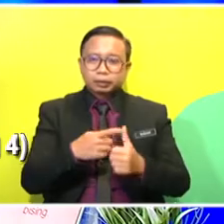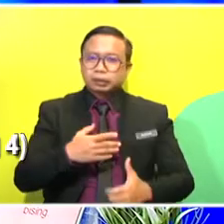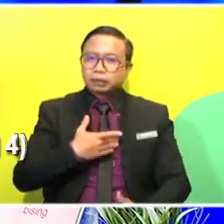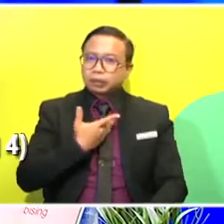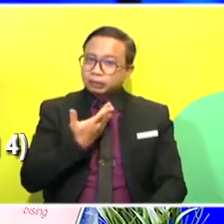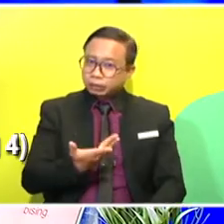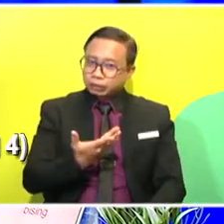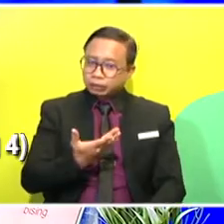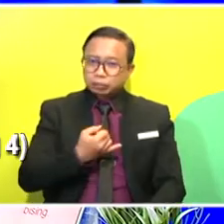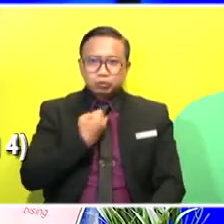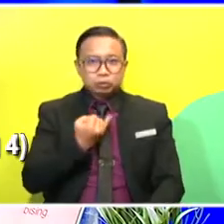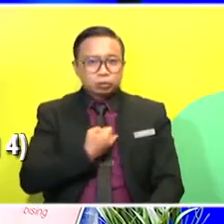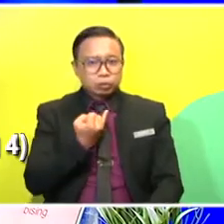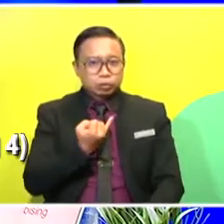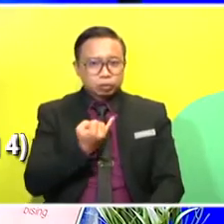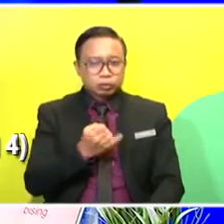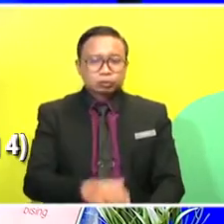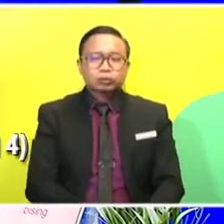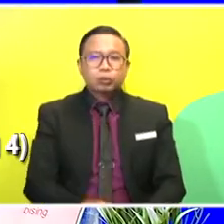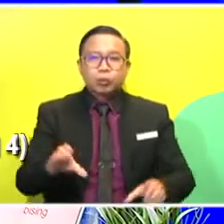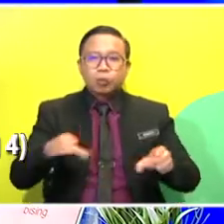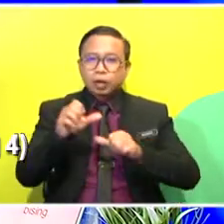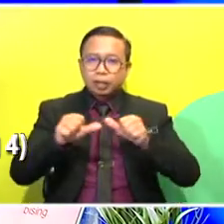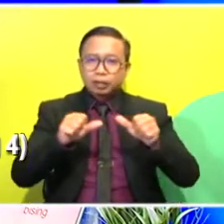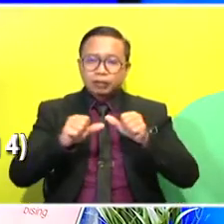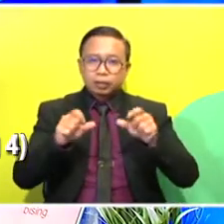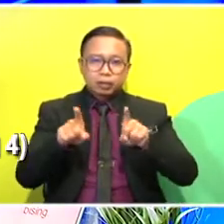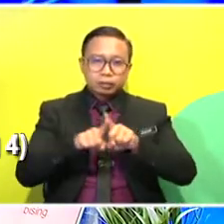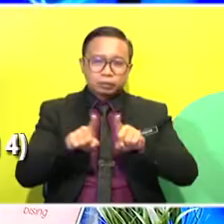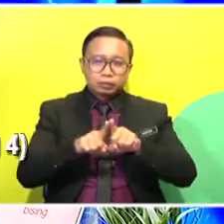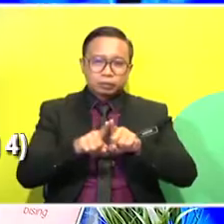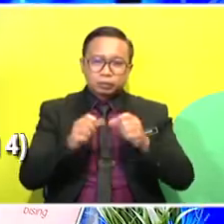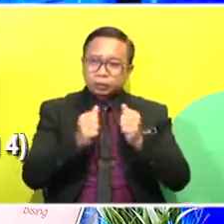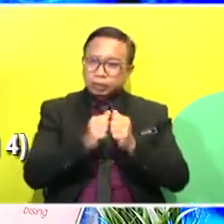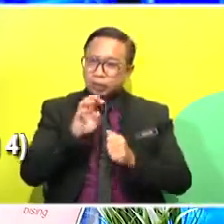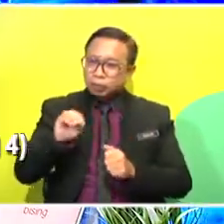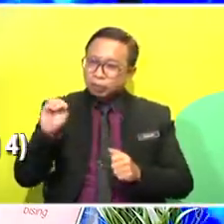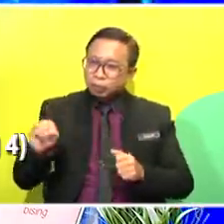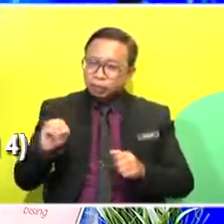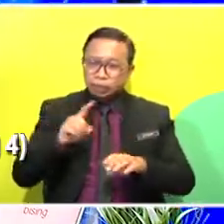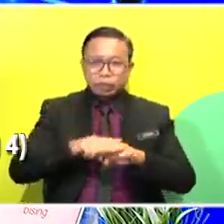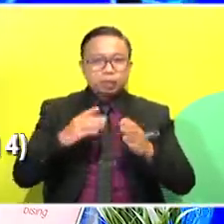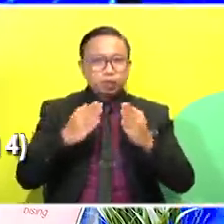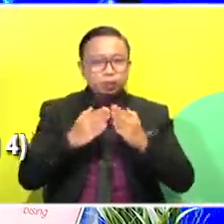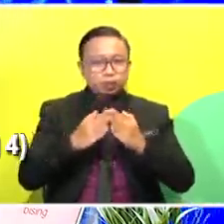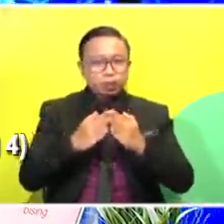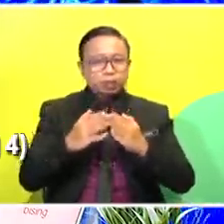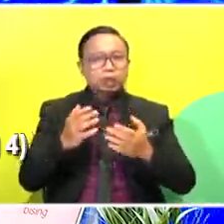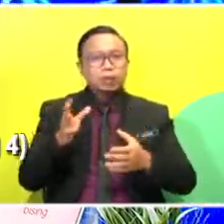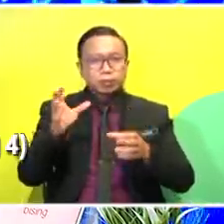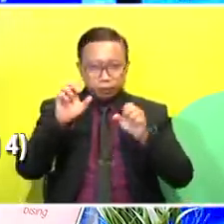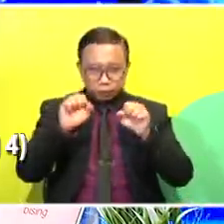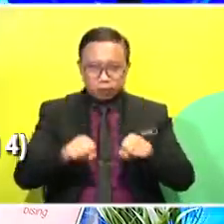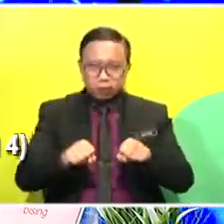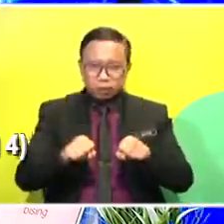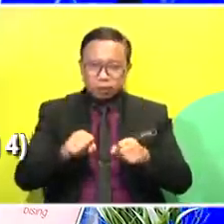sangat, gembira sangat kerana dapat melakukan aktiviti bersama-sama murid-murid di rumah. Nisa juga dapat belajar enam